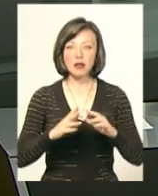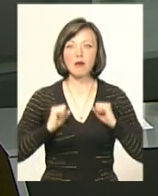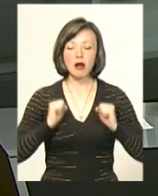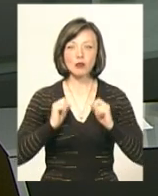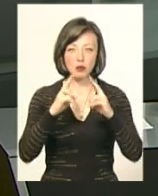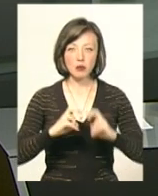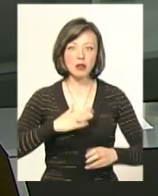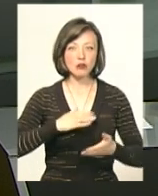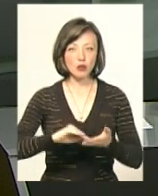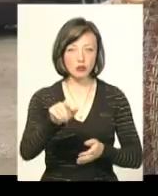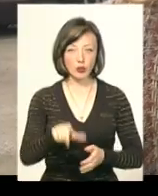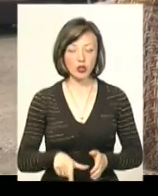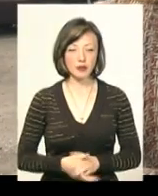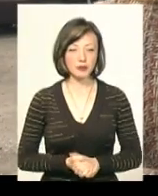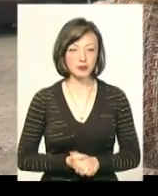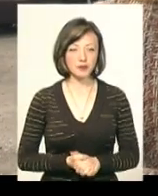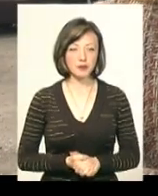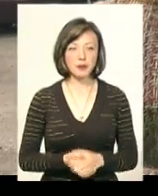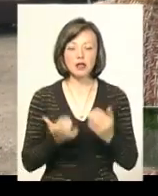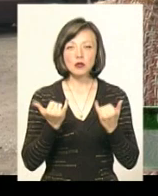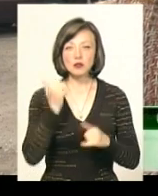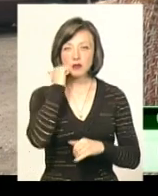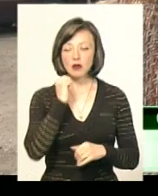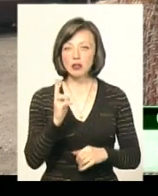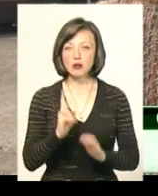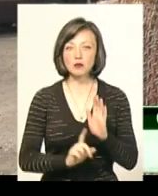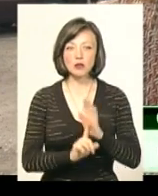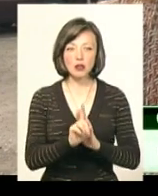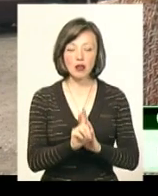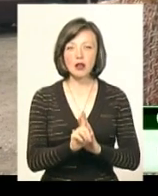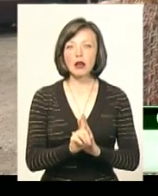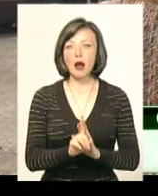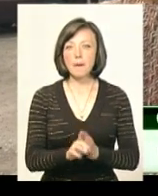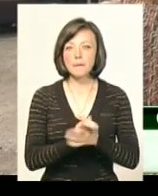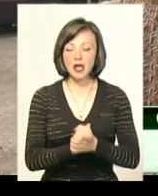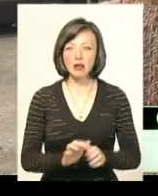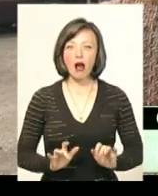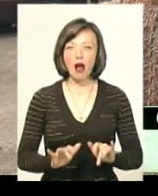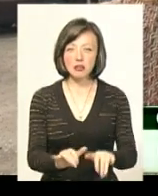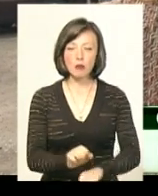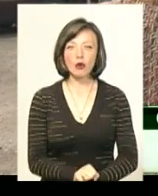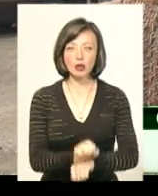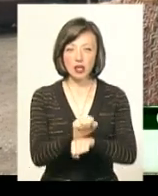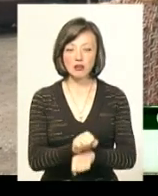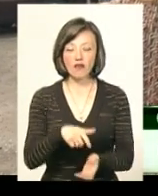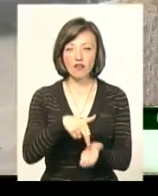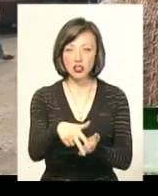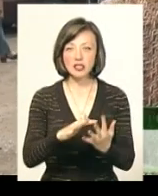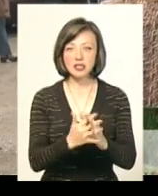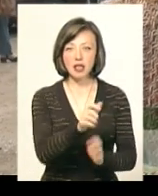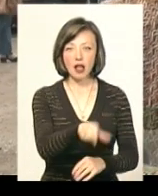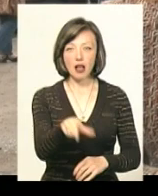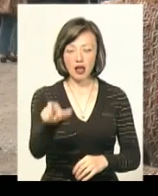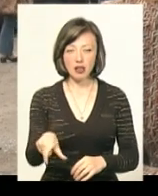розібратися Світлана Поробок. Сьогодні в Старокостянтинові розпочалася безстрокова мирна акція протесту, на яку вийшли селяни.